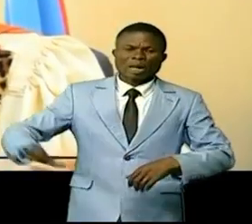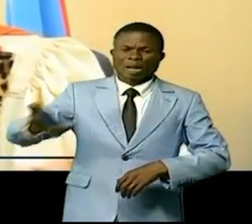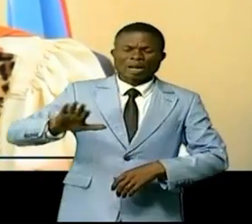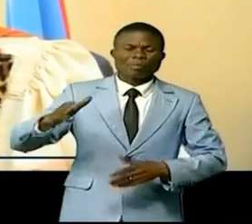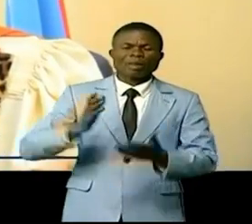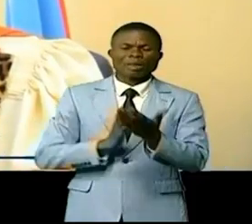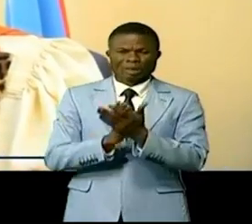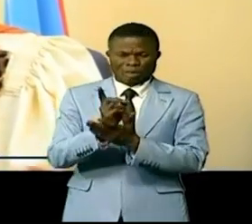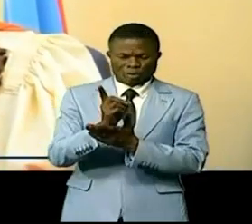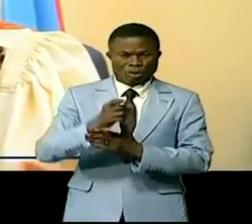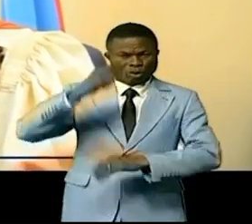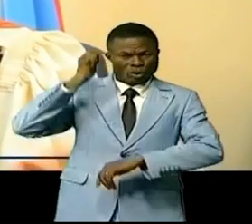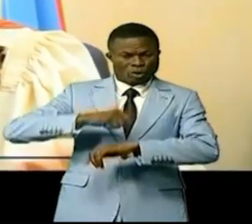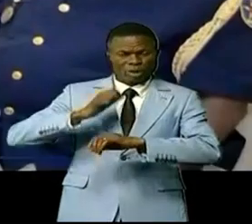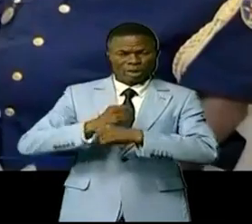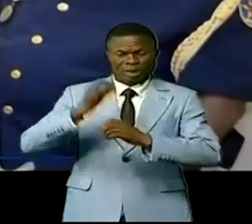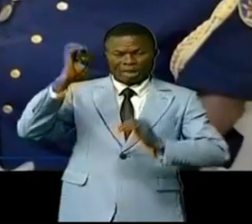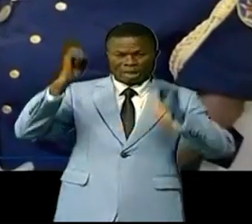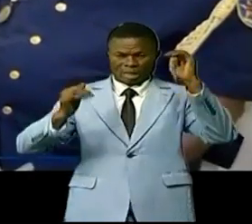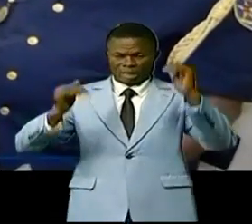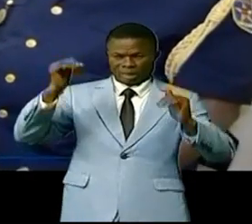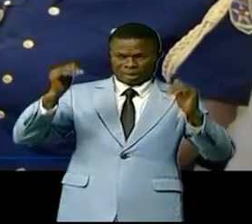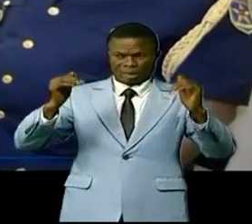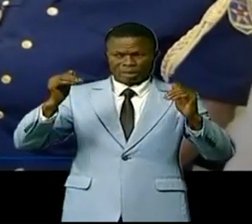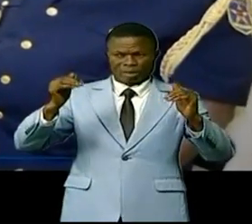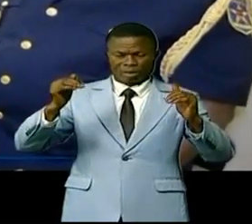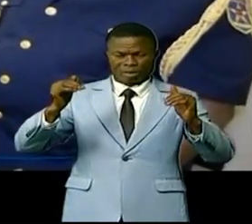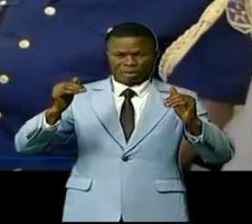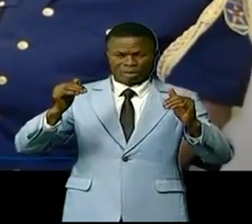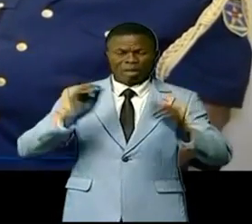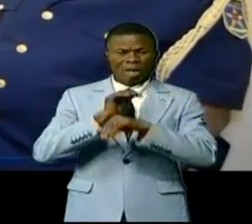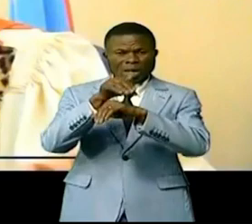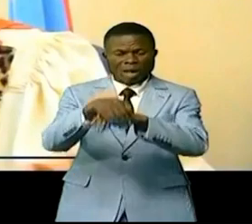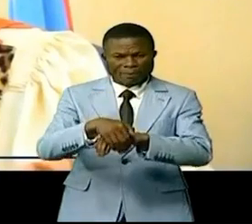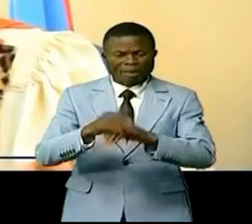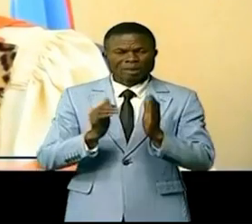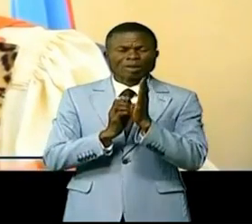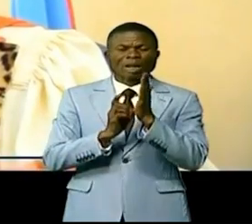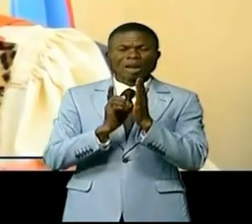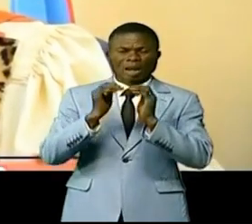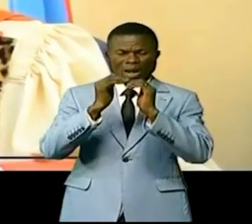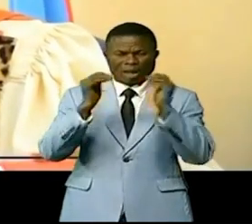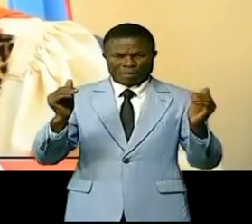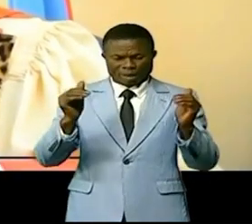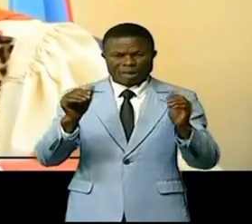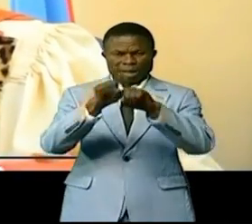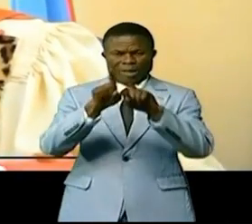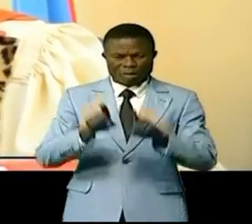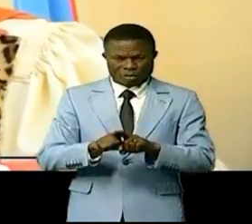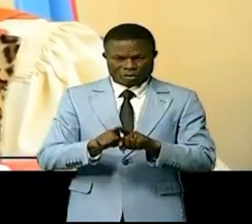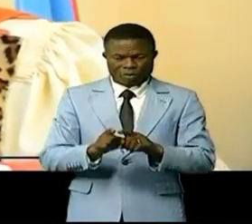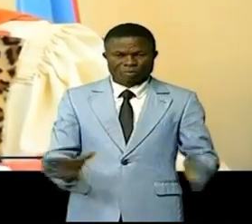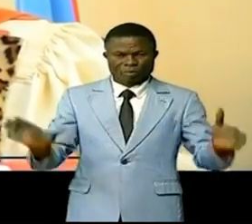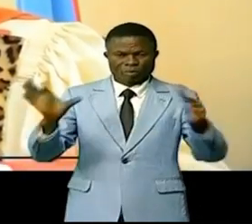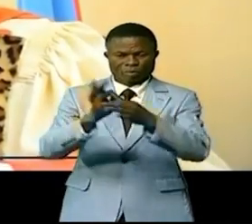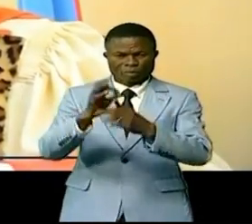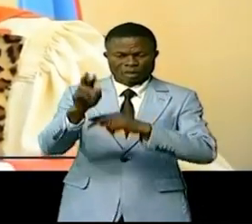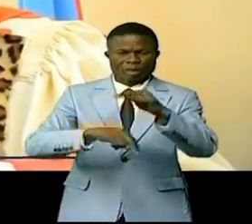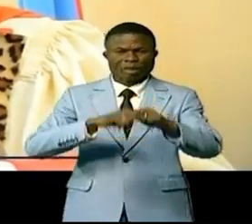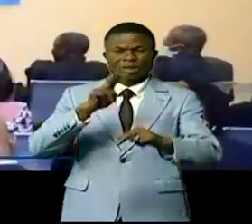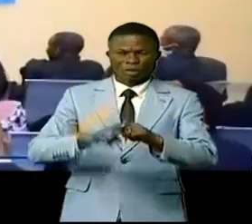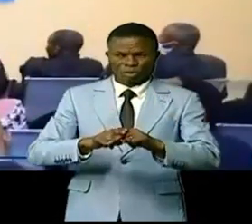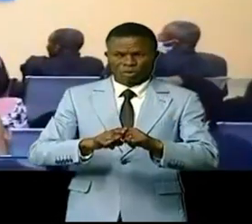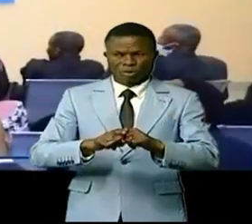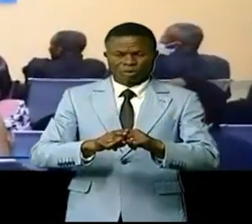Une justice qui crée l'équilibre, contribue à la paix et à la cohésion